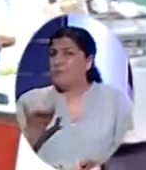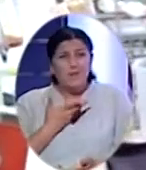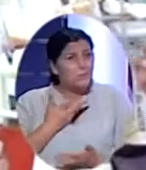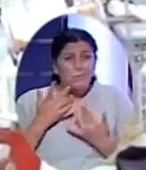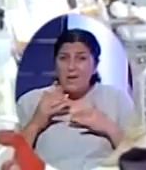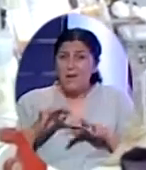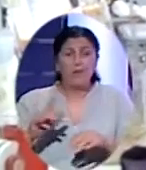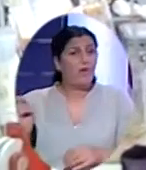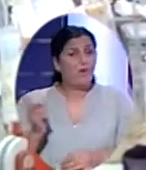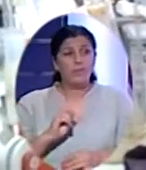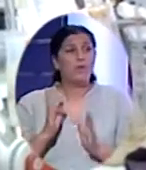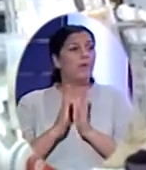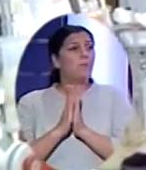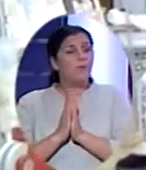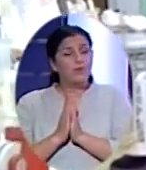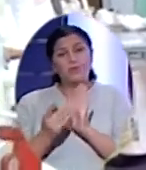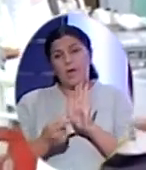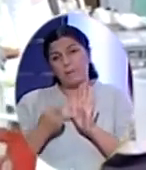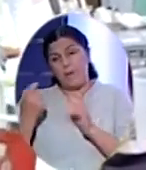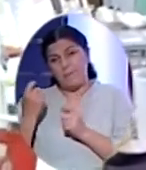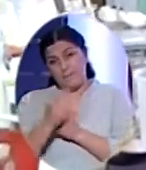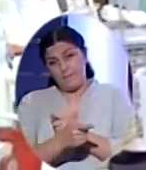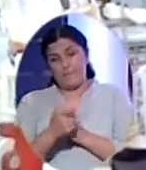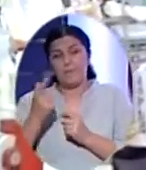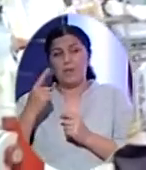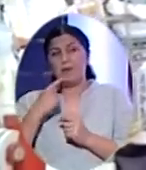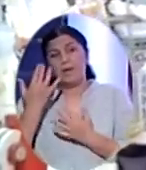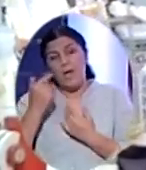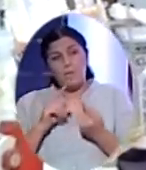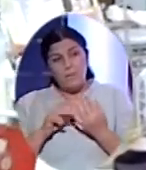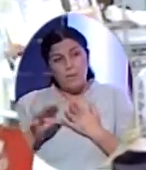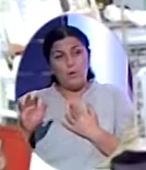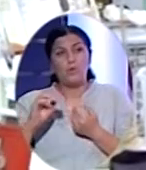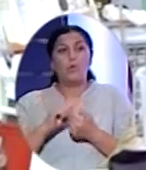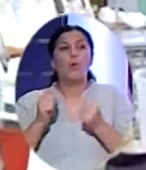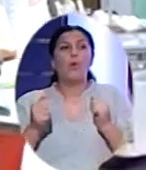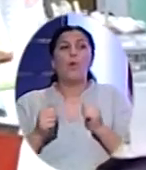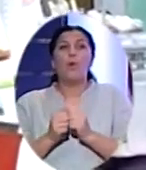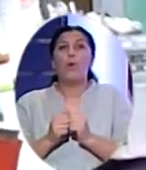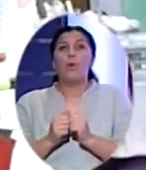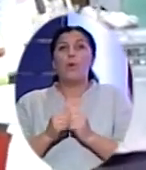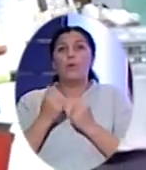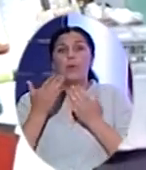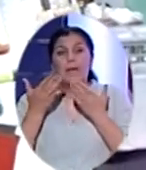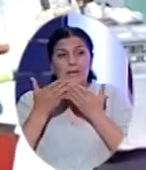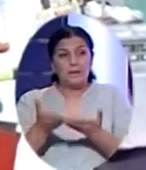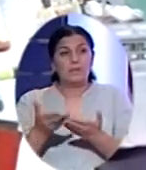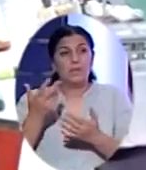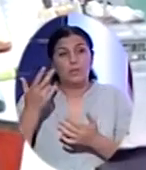מבקשים מיליונים, אנחנו מבקשים מענק חד פעמי של כמה מיליונים בודדים, או שלתת לנו עזרה